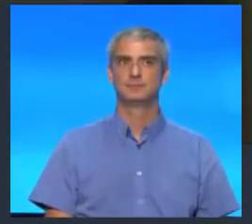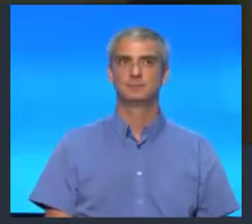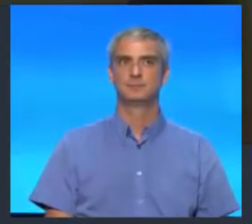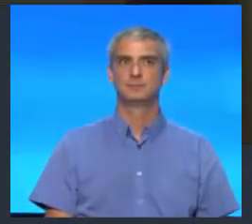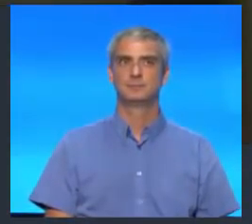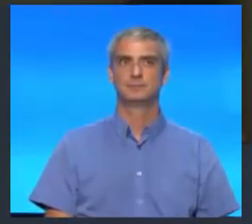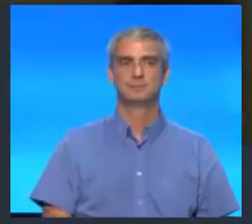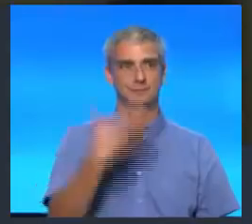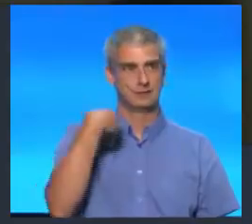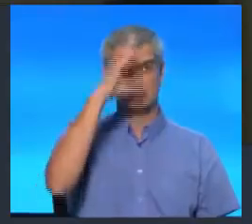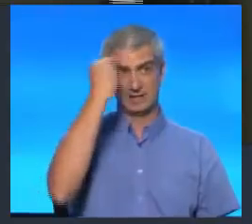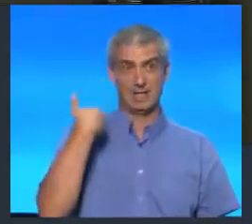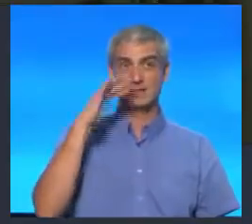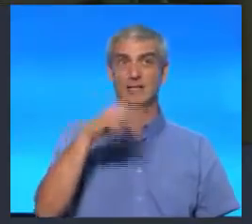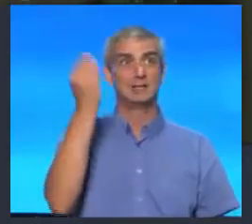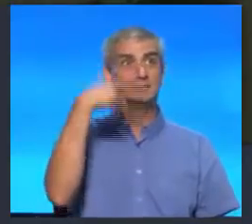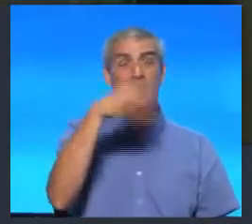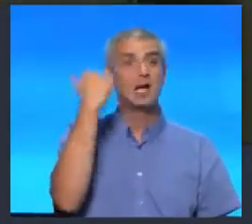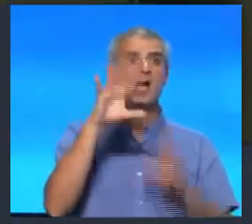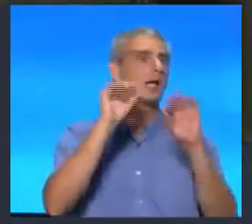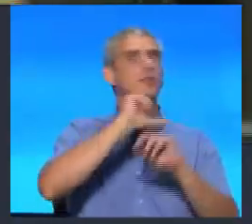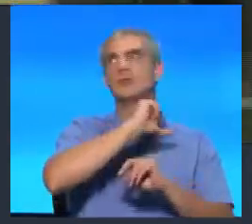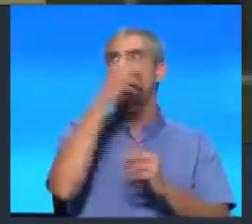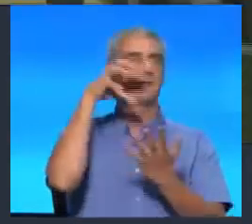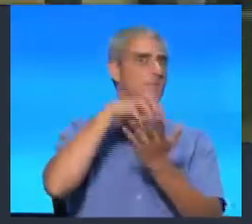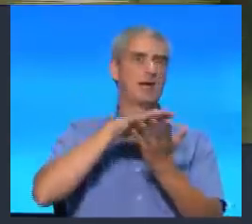ילד, אני יכול לספר לך שזה היה הקניון הכי מרכזי